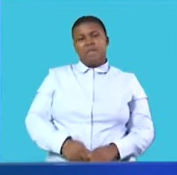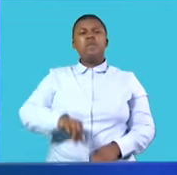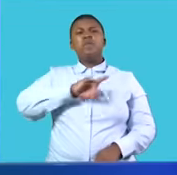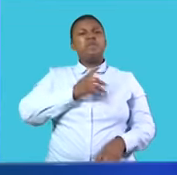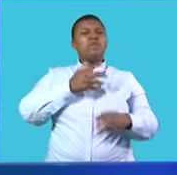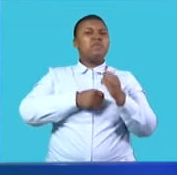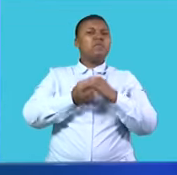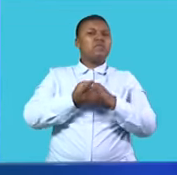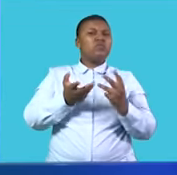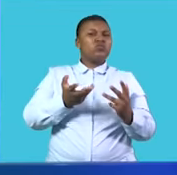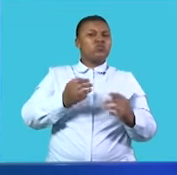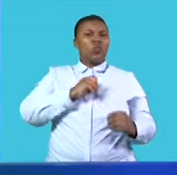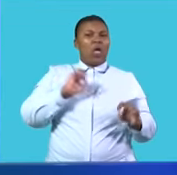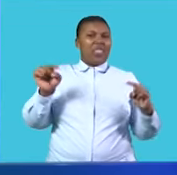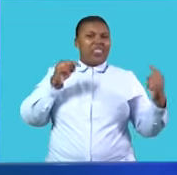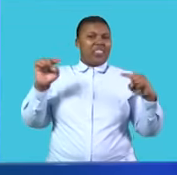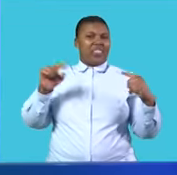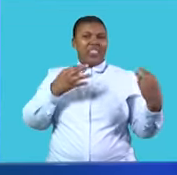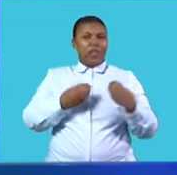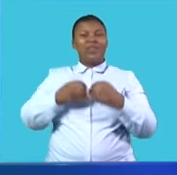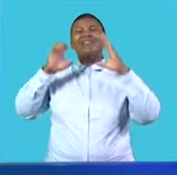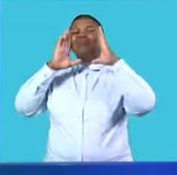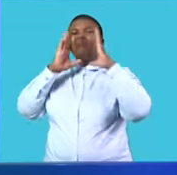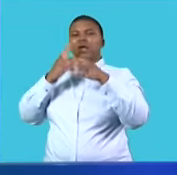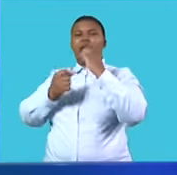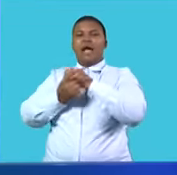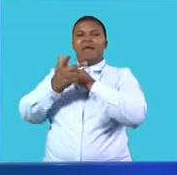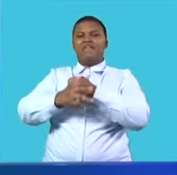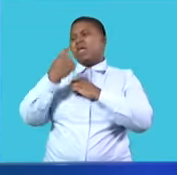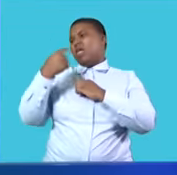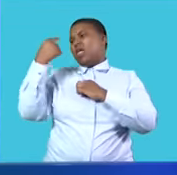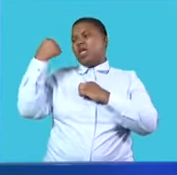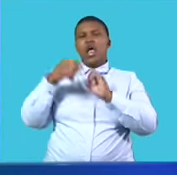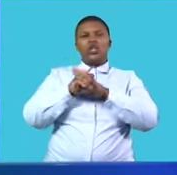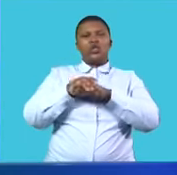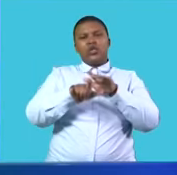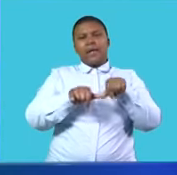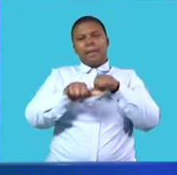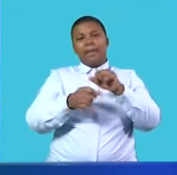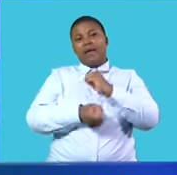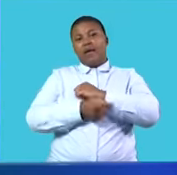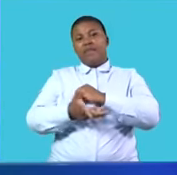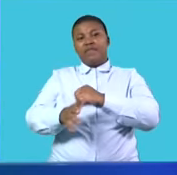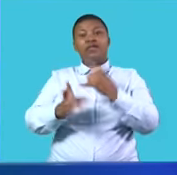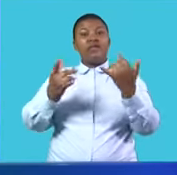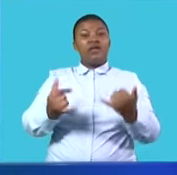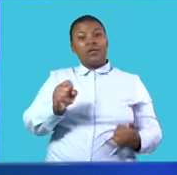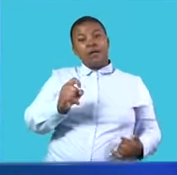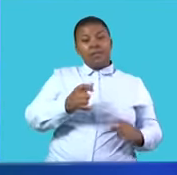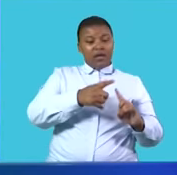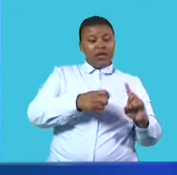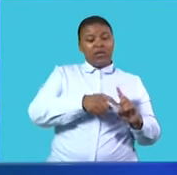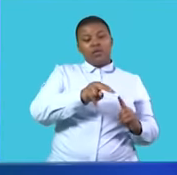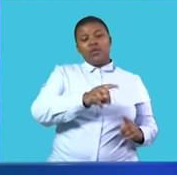kwakhe nomongameli weEFF uJulius Malema kumakhasi onxibelelwano. Kwindibano noonondaba, uMchunu ufunge ngobomi bakhe ukuba